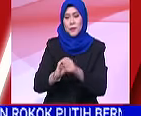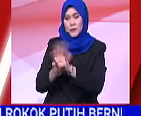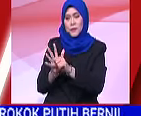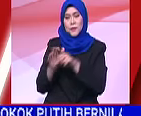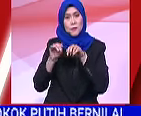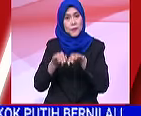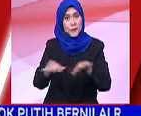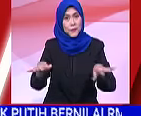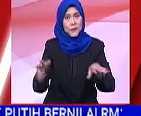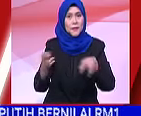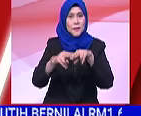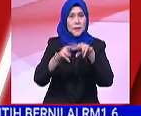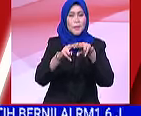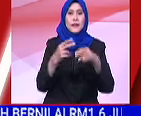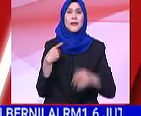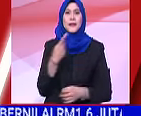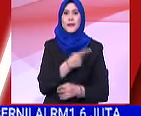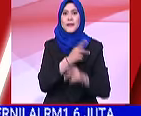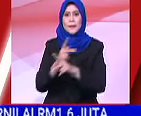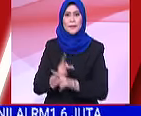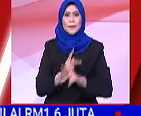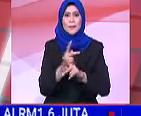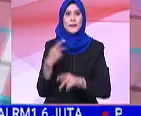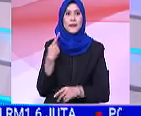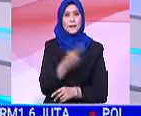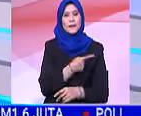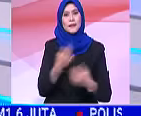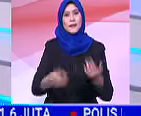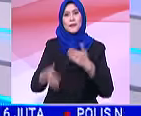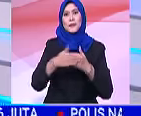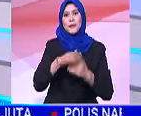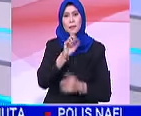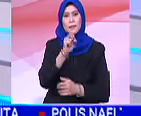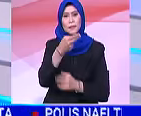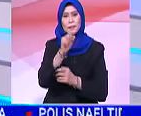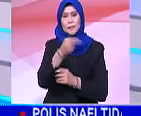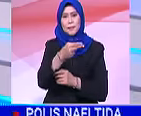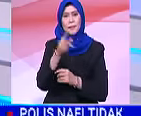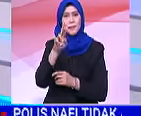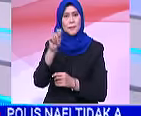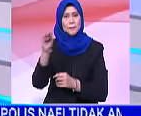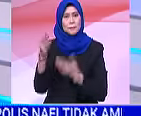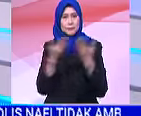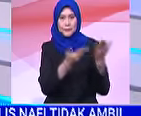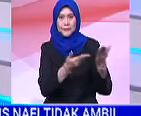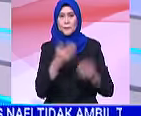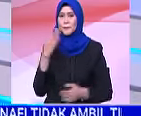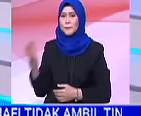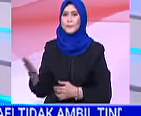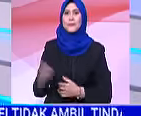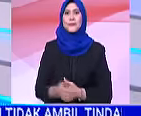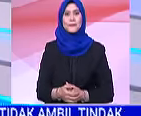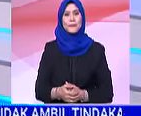jangkitan COVID-19. Kita jaga kita. Kembali bersama Muhammad Shah di Angkasa Puri. Silakan. Baik, terima kasih.